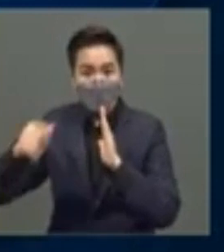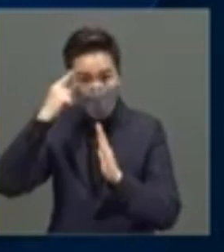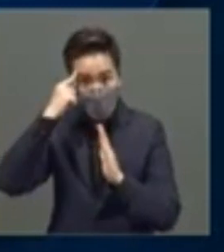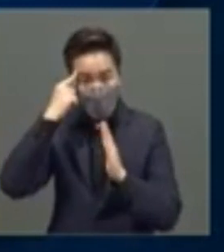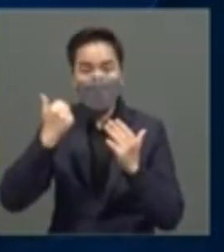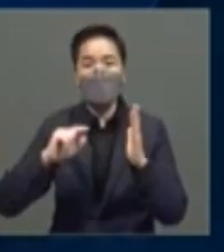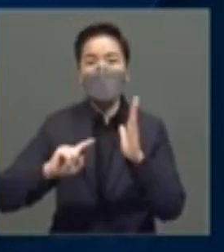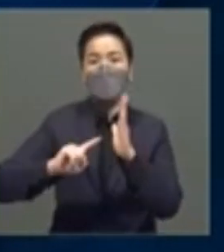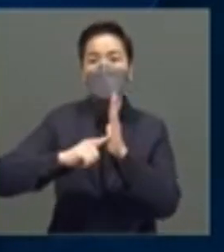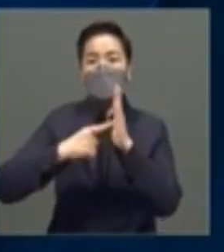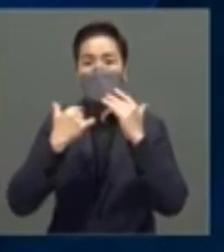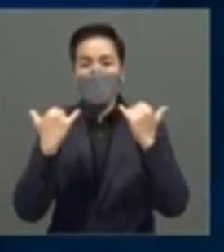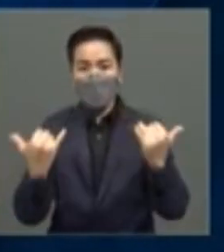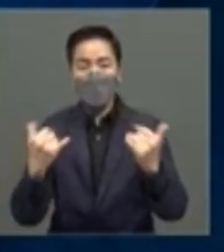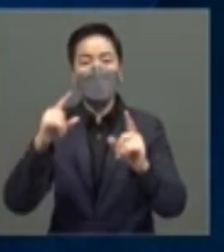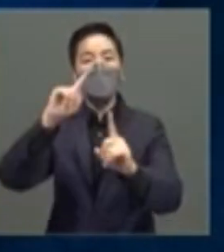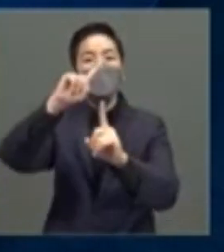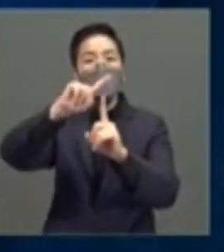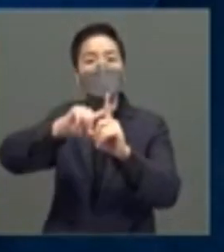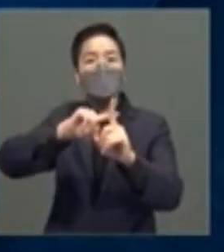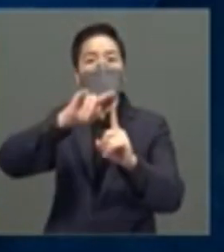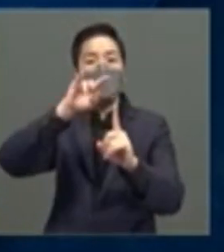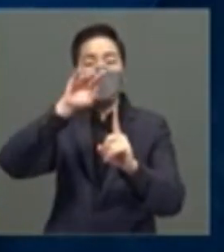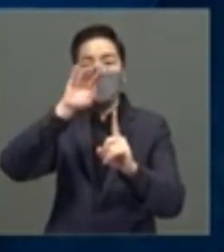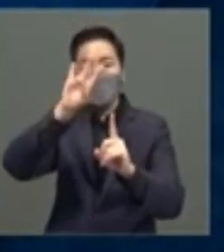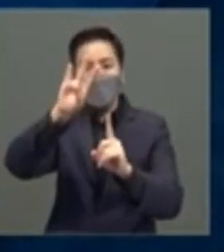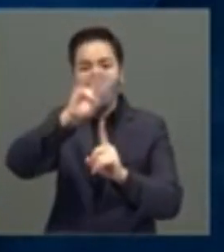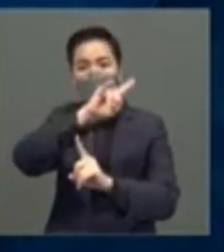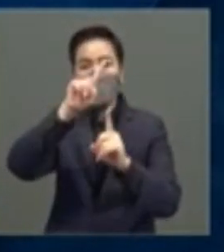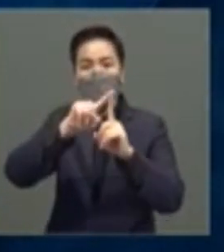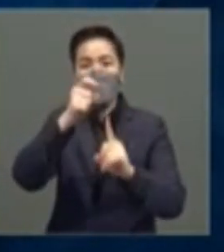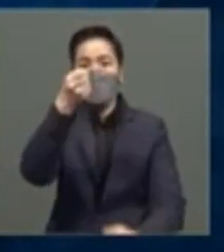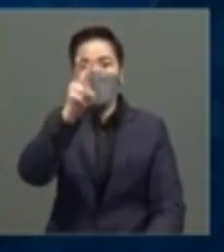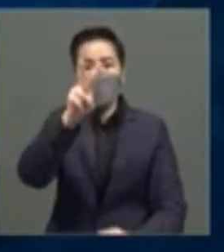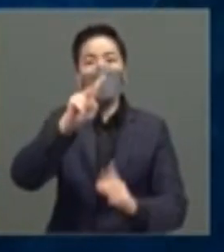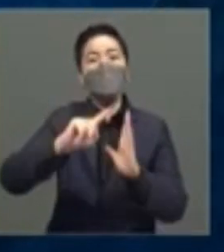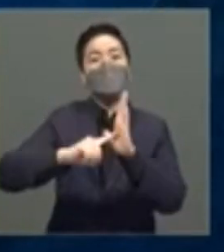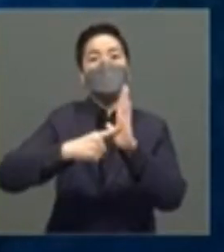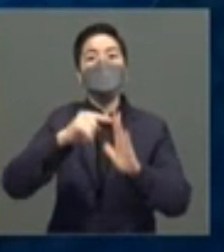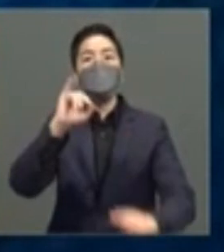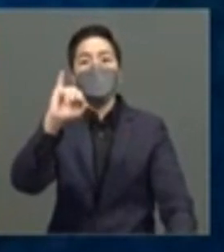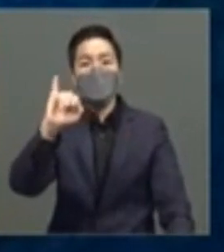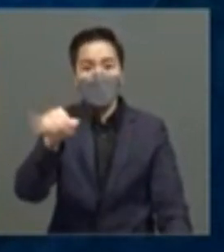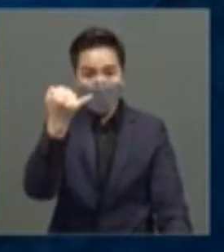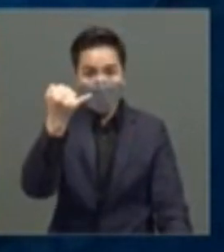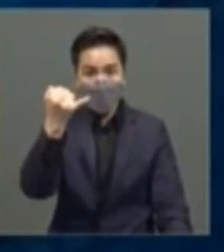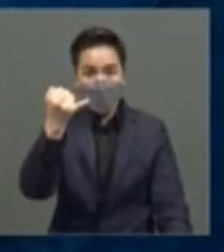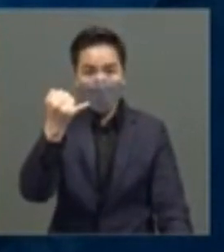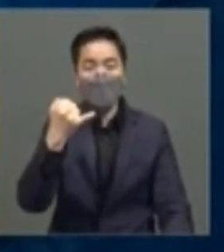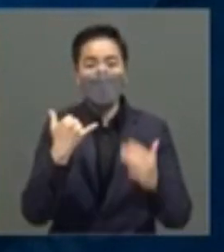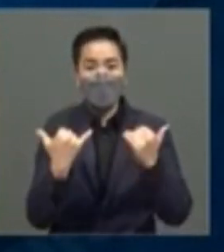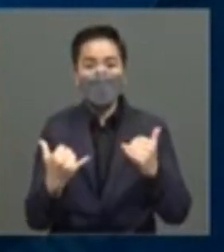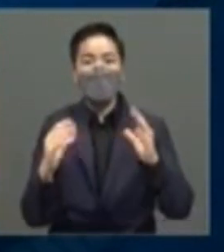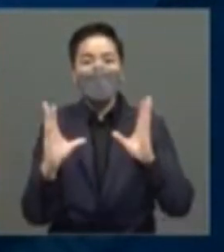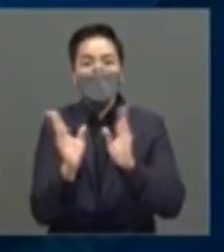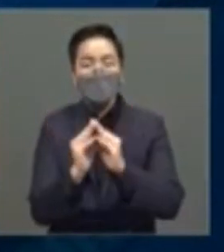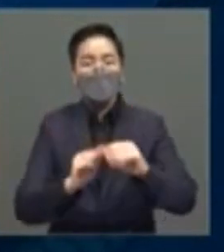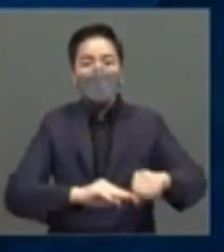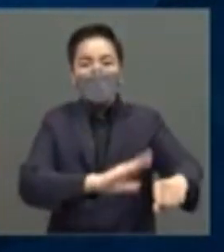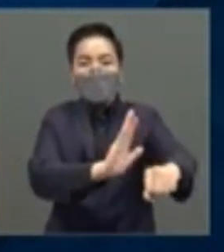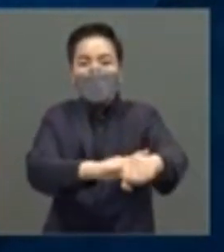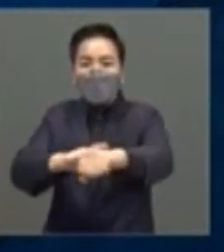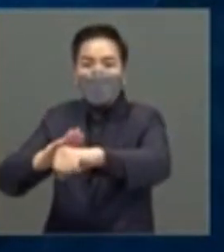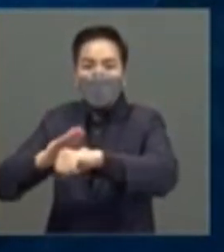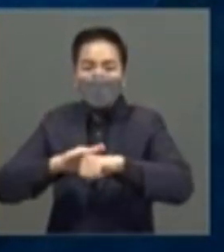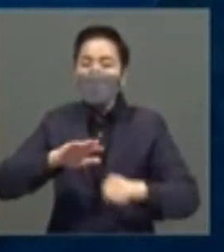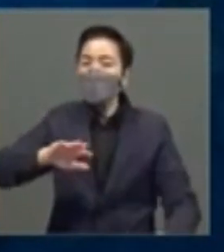ใช้ตั้งแต่วันที่12กรกฎาคมเป็นต้นไปก็คือวันจันทร์ค่ะ โดยในที่ประชุมขอเน้นย้ำให้หน่วยง